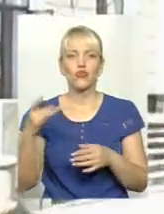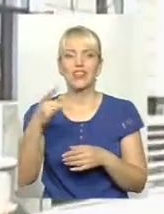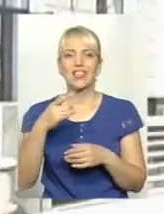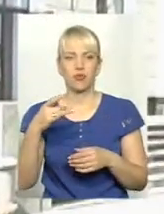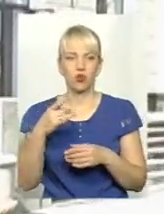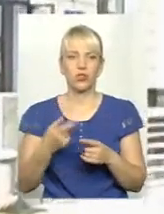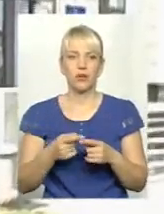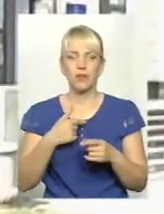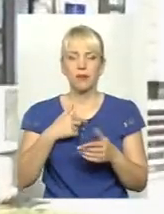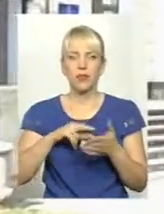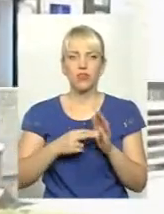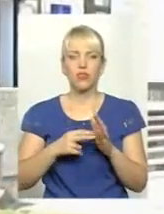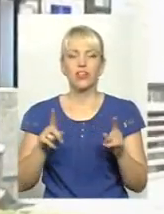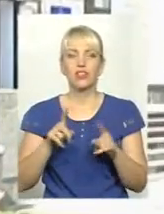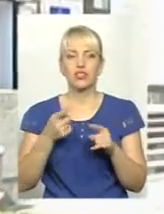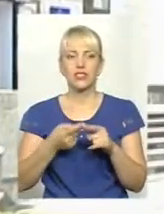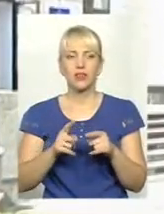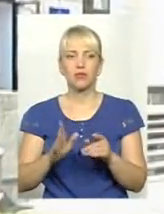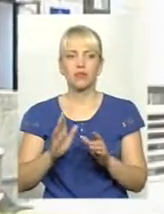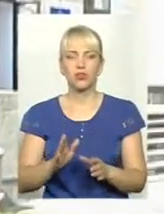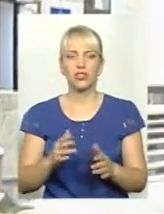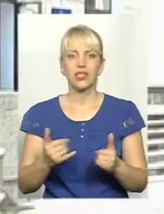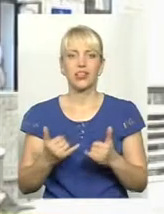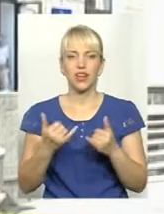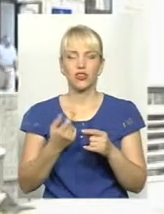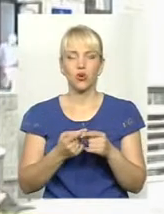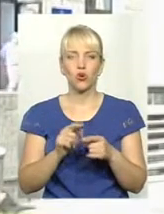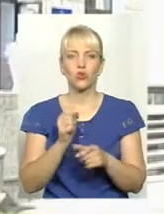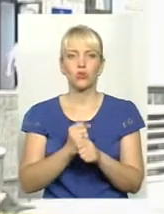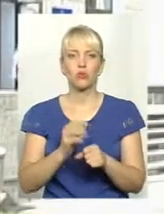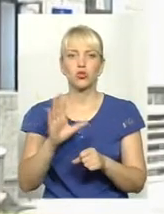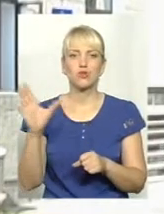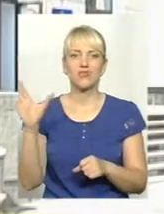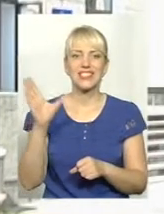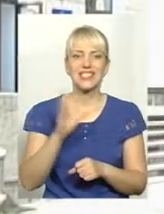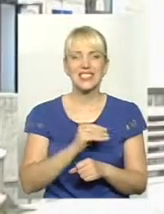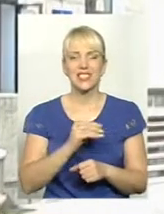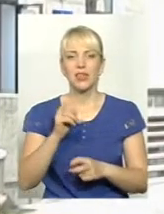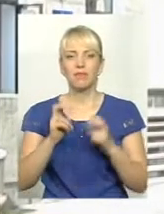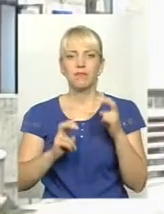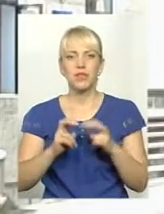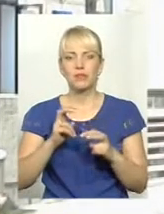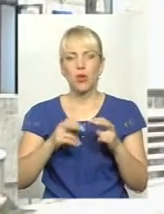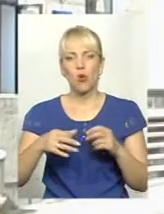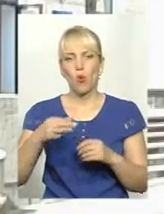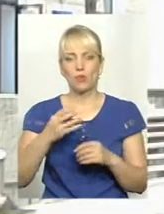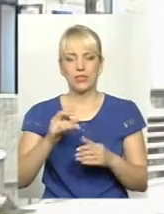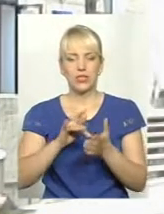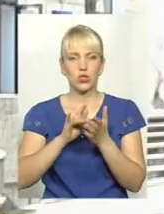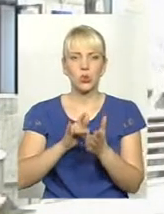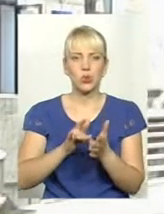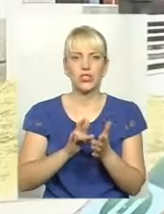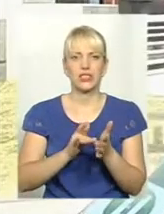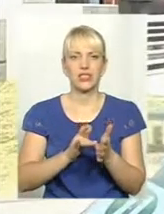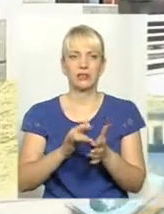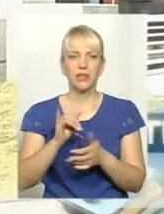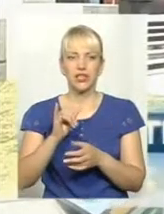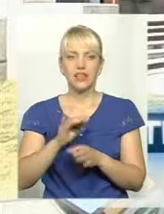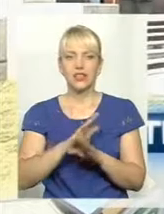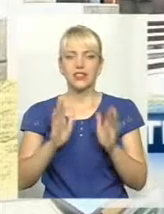те, що дозволить виділити Хмельниччину серед інших областей і слугуватиме своєрідною торговою маркою регіону. Ми планували,